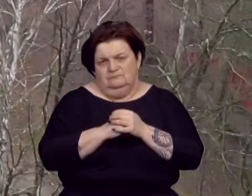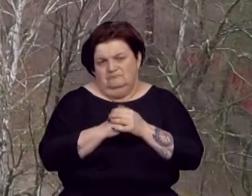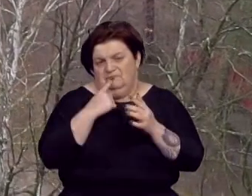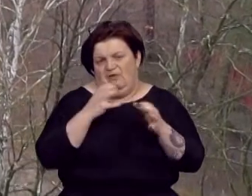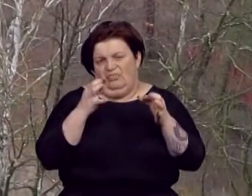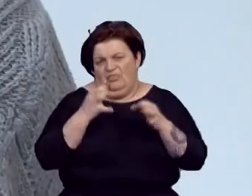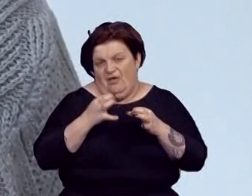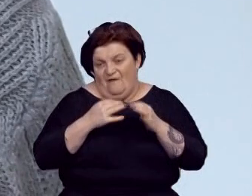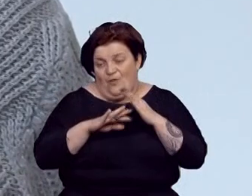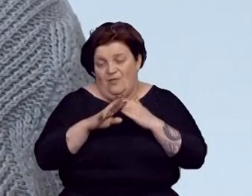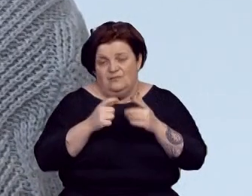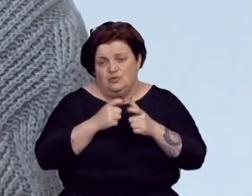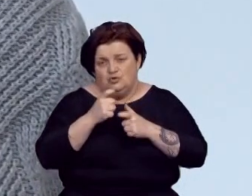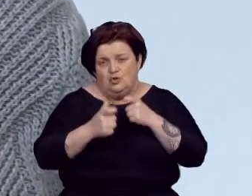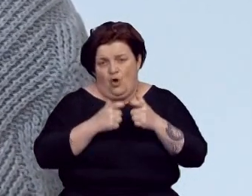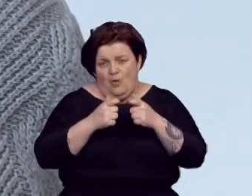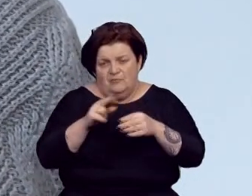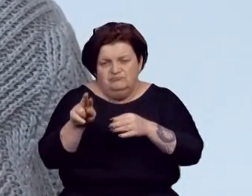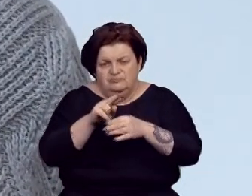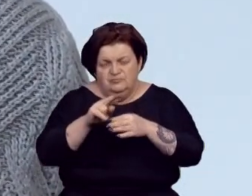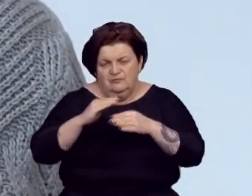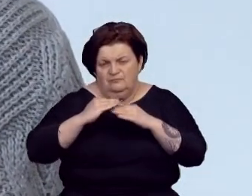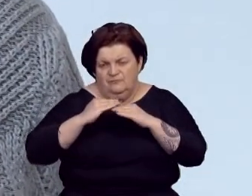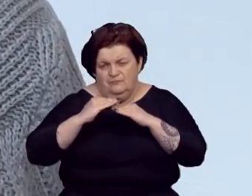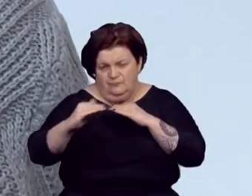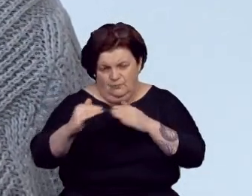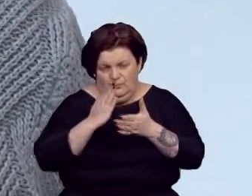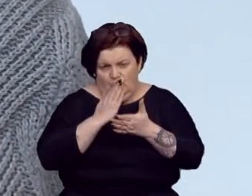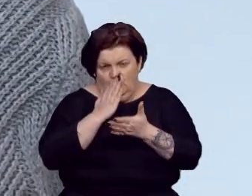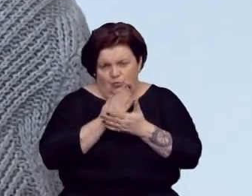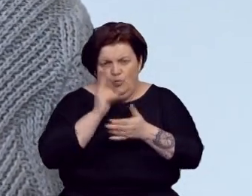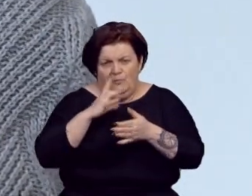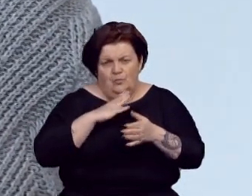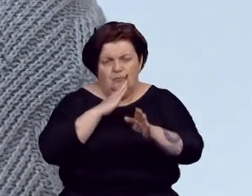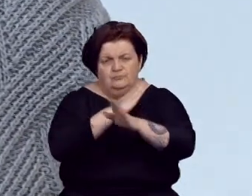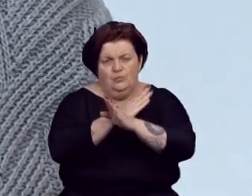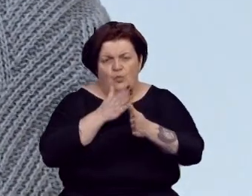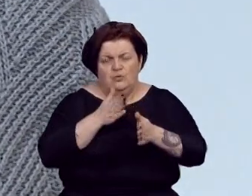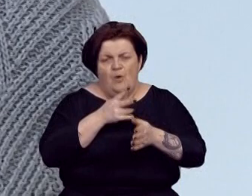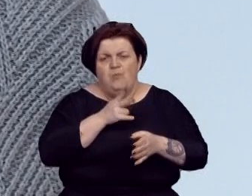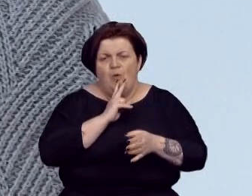W chwili obecnej wykonawca dokonał frezowania nawierzchni bitumicznej, która była od skrzyżowania z